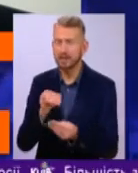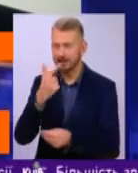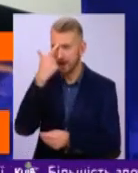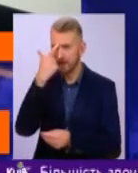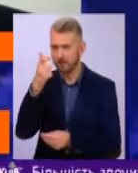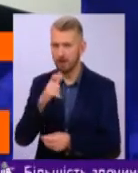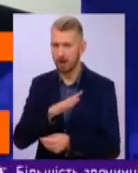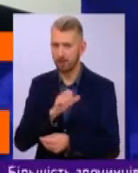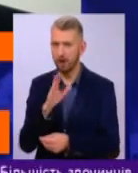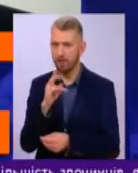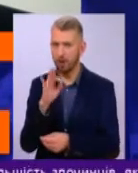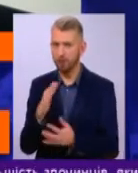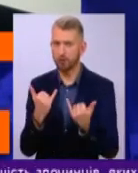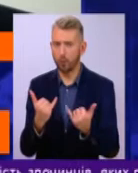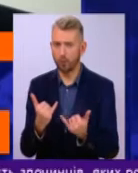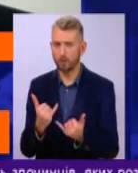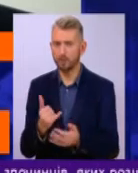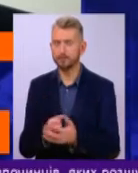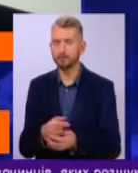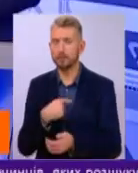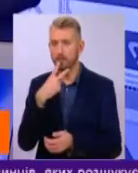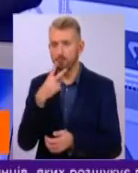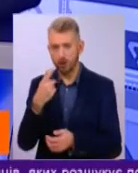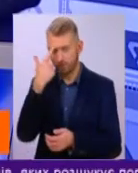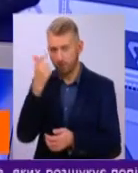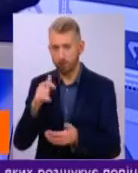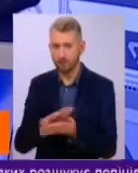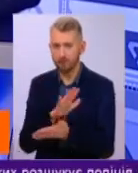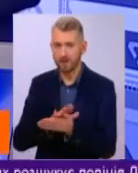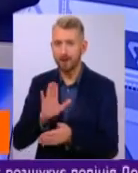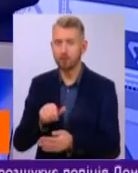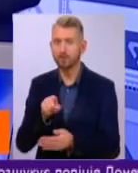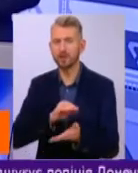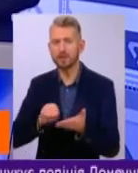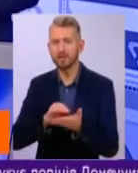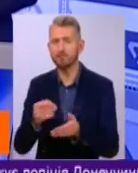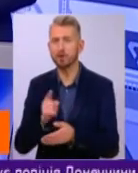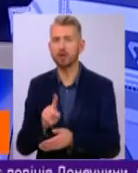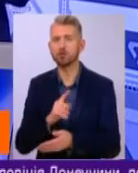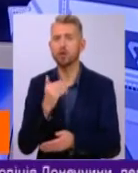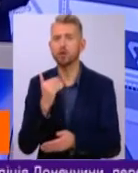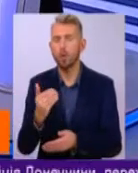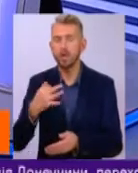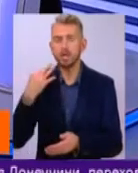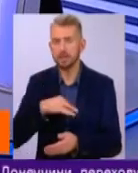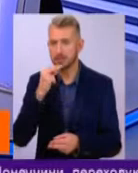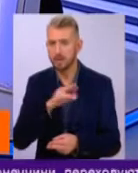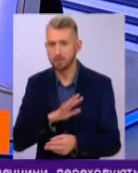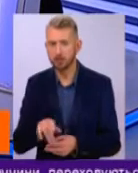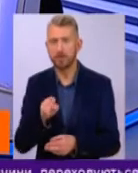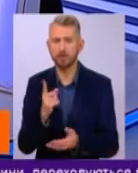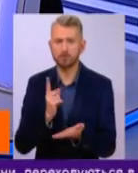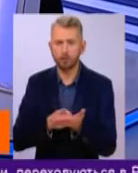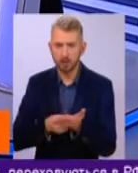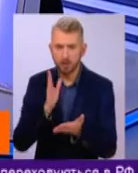заявляв Аваков сьогодні. Я бачив повідомлення в пресі, а потім він написав про те, що його син не причетний, він це доведе